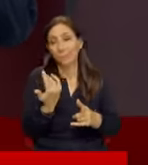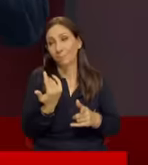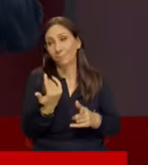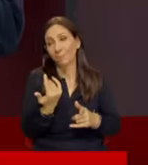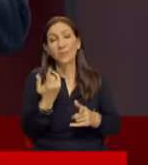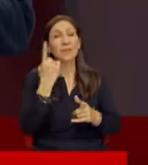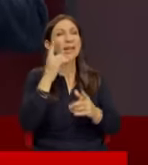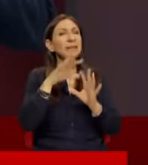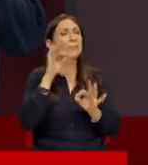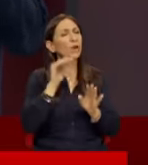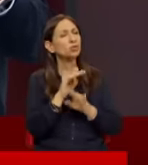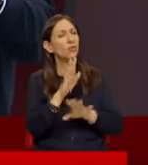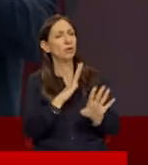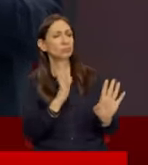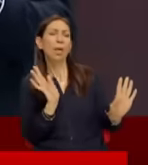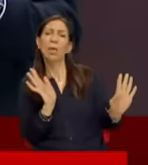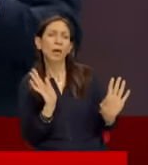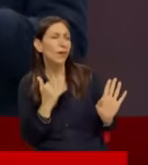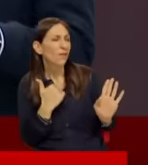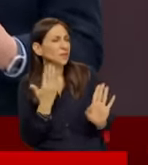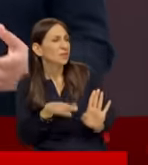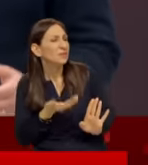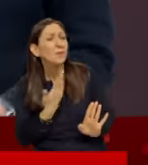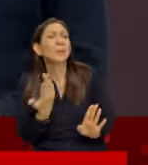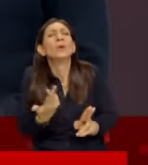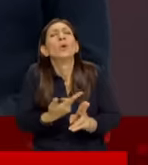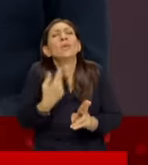tip bir yaşam tarzı var. Orada mesela örnek veriyorum işte